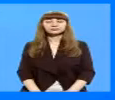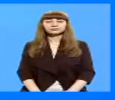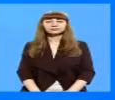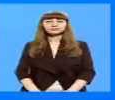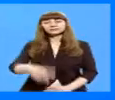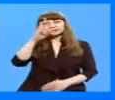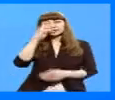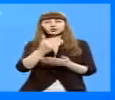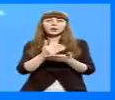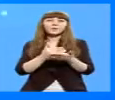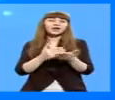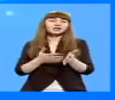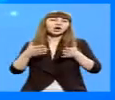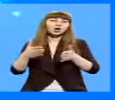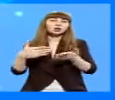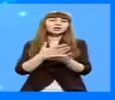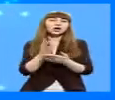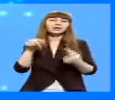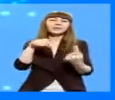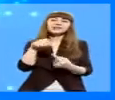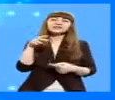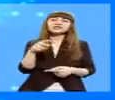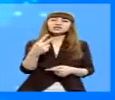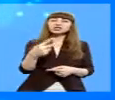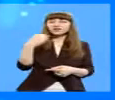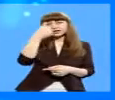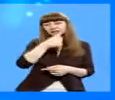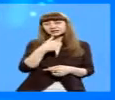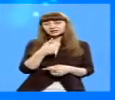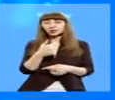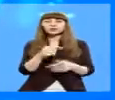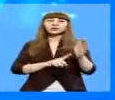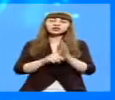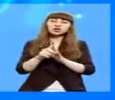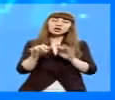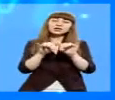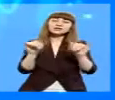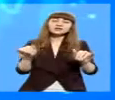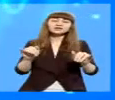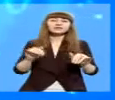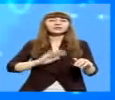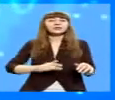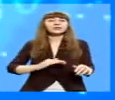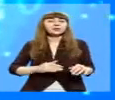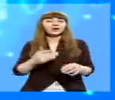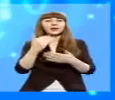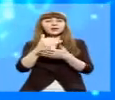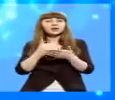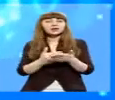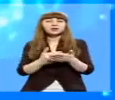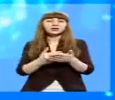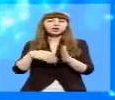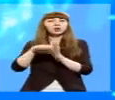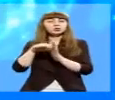Бизнестің жол картасы 2020 мемлекеттік бағдарламасы елдегі кәсіпкерліктің көркеюіне жаңа дем, жаңа серпін берді. Халық игілігі үшін